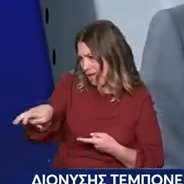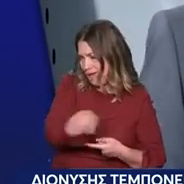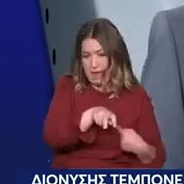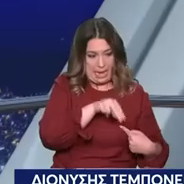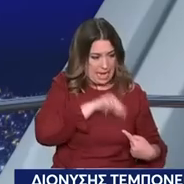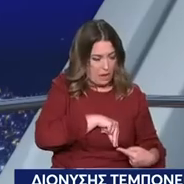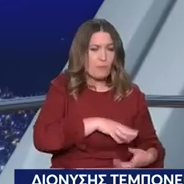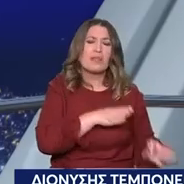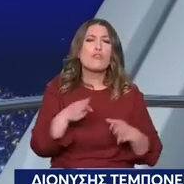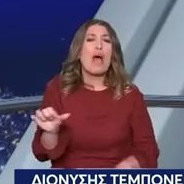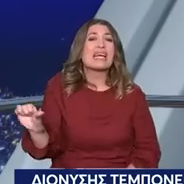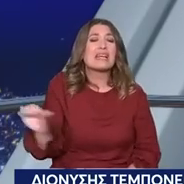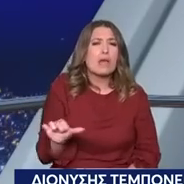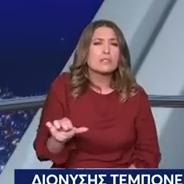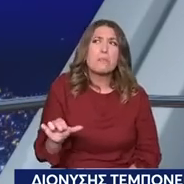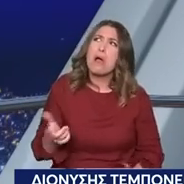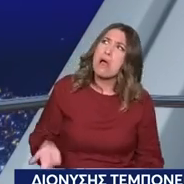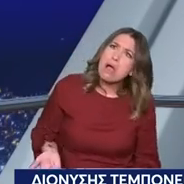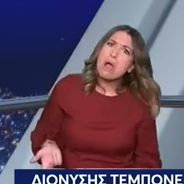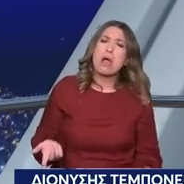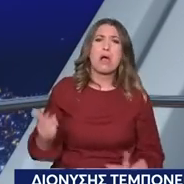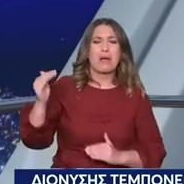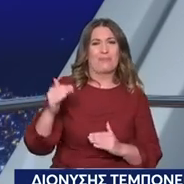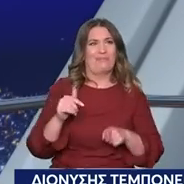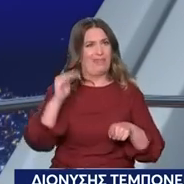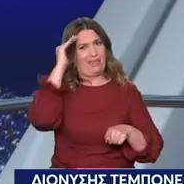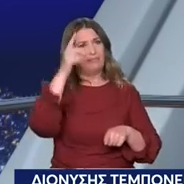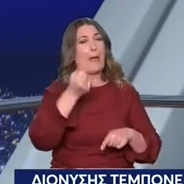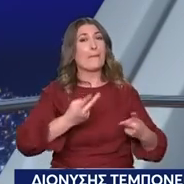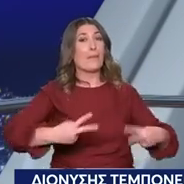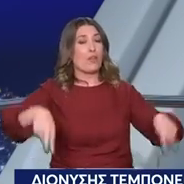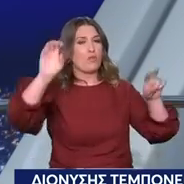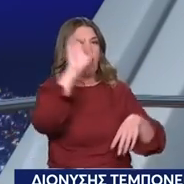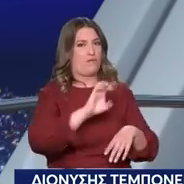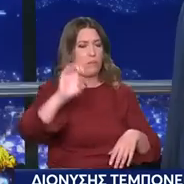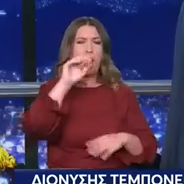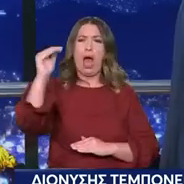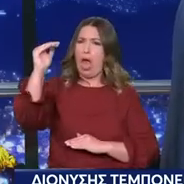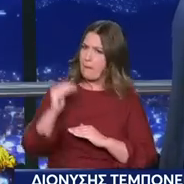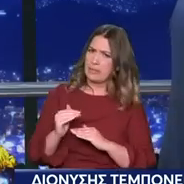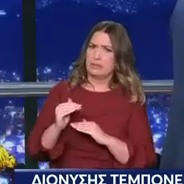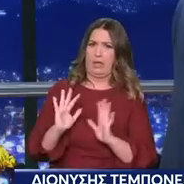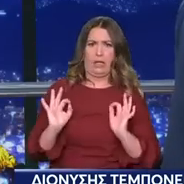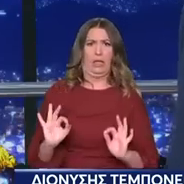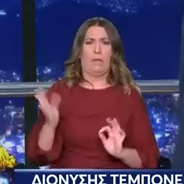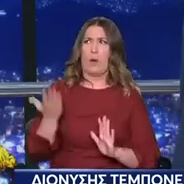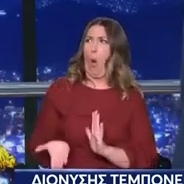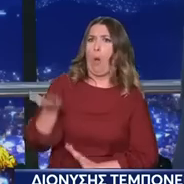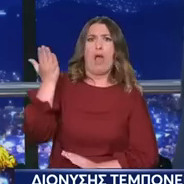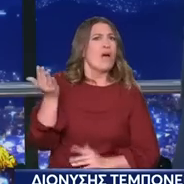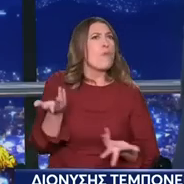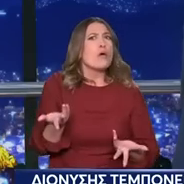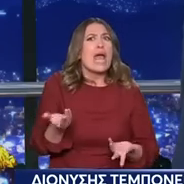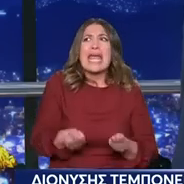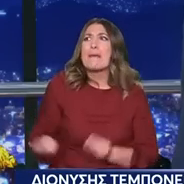τα καύσιμα έχουν έρθει, τα είδατε και στα στοιχεία του πληθωρισμού, τα ευρωπαϊκά σήμερα. Εκεί που ήταν και πριν. Ελάχιστα παραπάνω. Άρα δεν υπάρχουν αυτά τα λεφτά που λέτε.